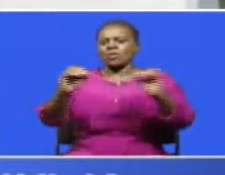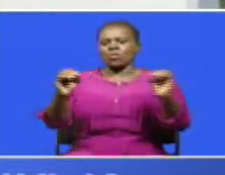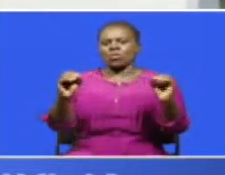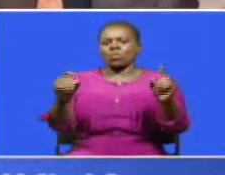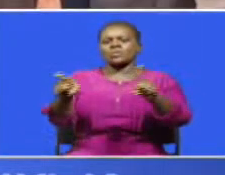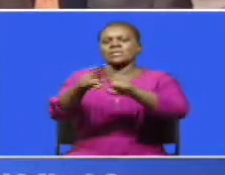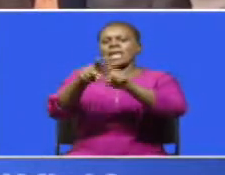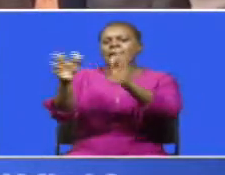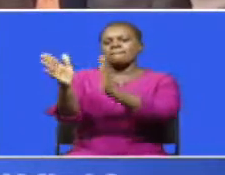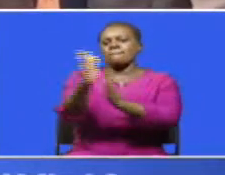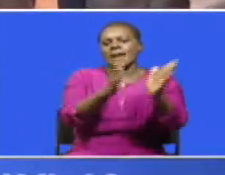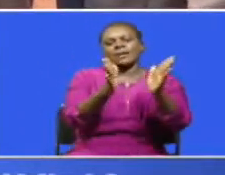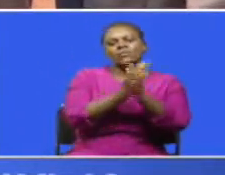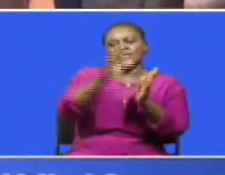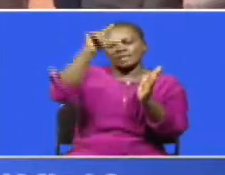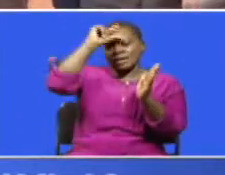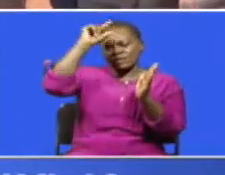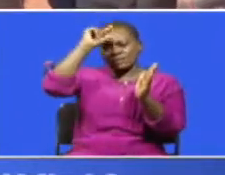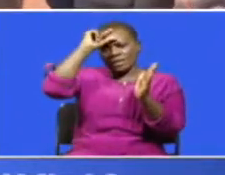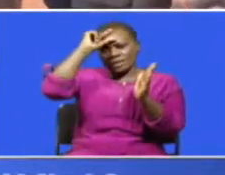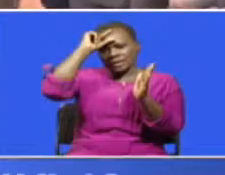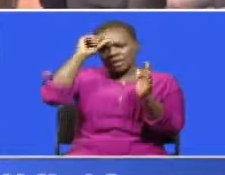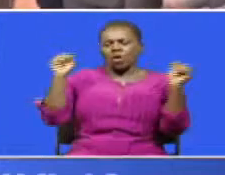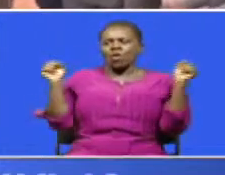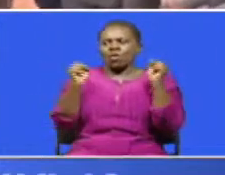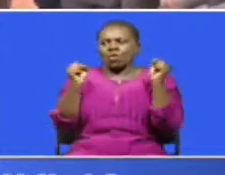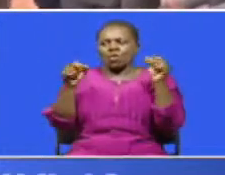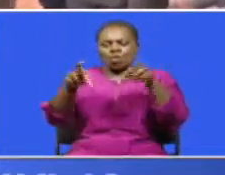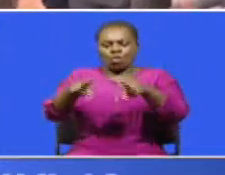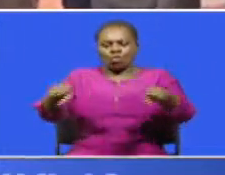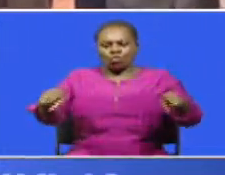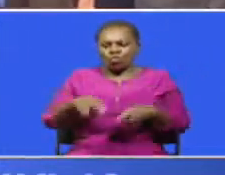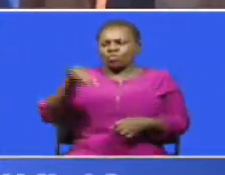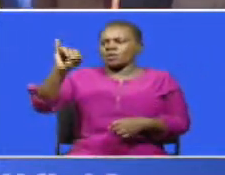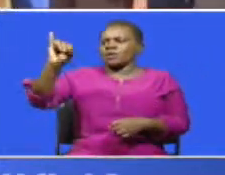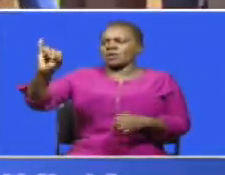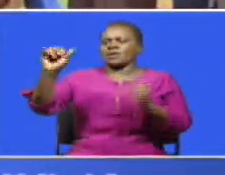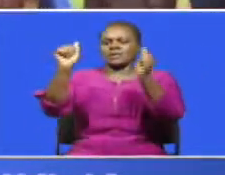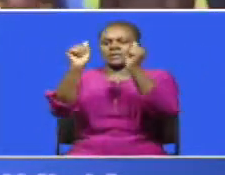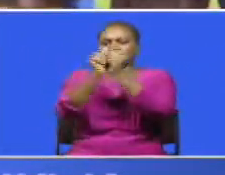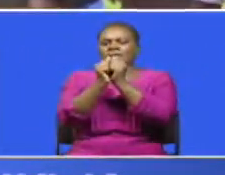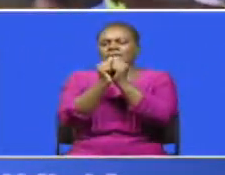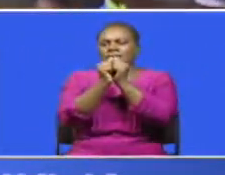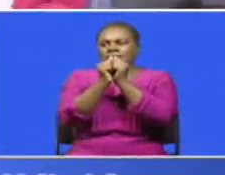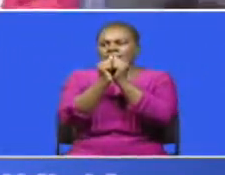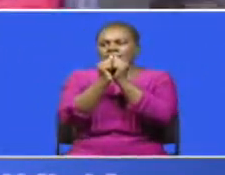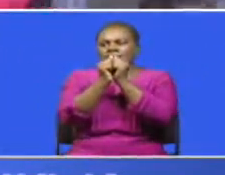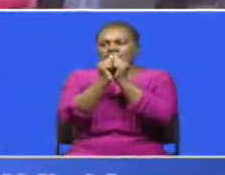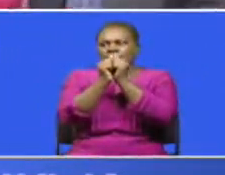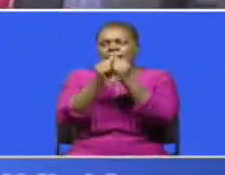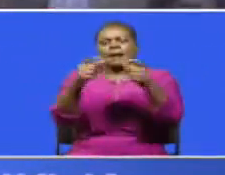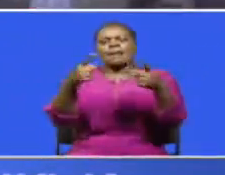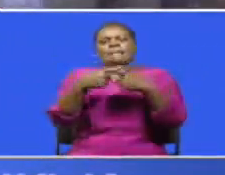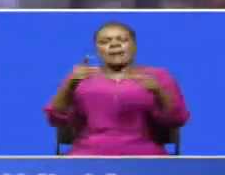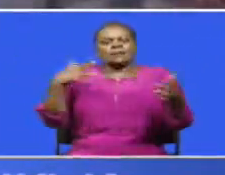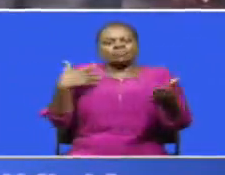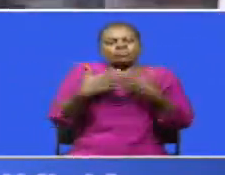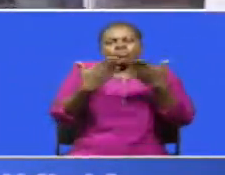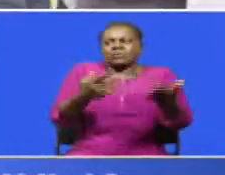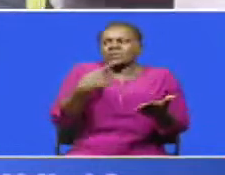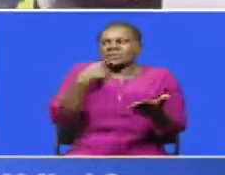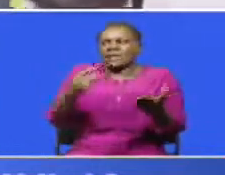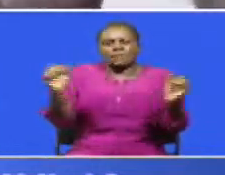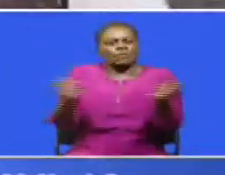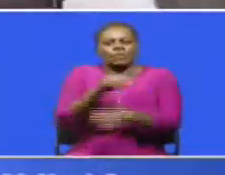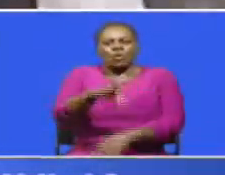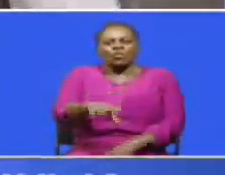kama ulivyoratibiwa na serikali katika hifadhi hii ya maiti ya Iten, kaunti ya Elgeyo Marakwet. Lakini kufika leo watu wanasema